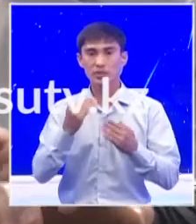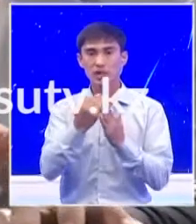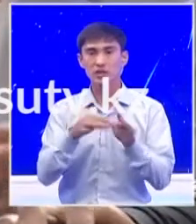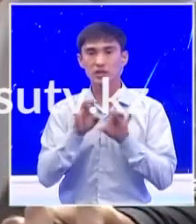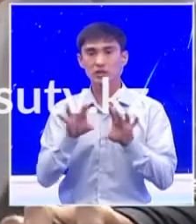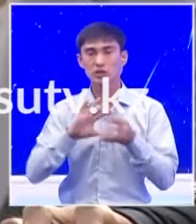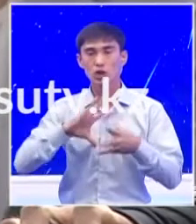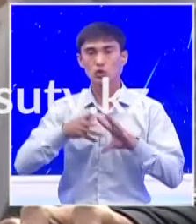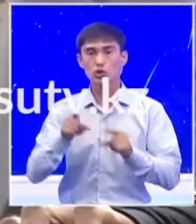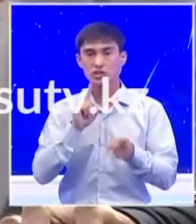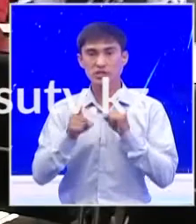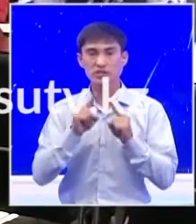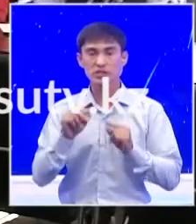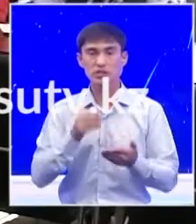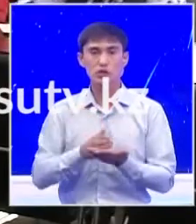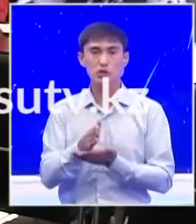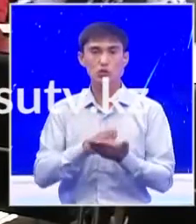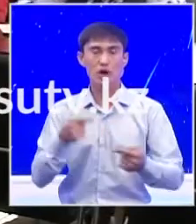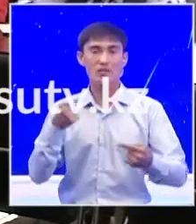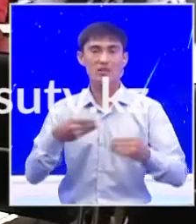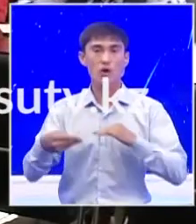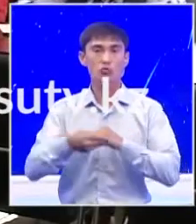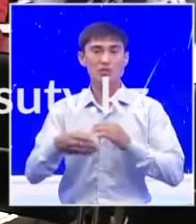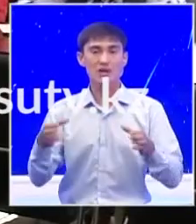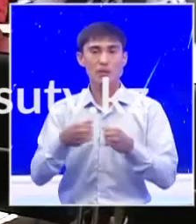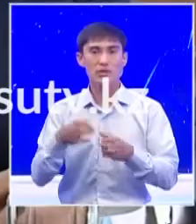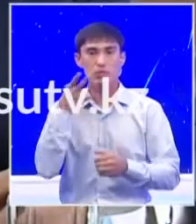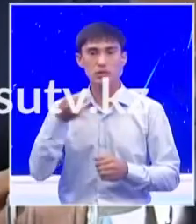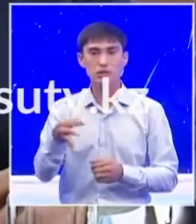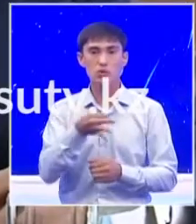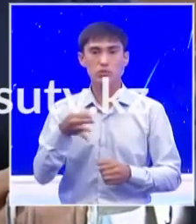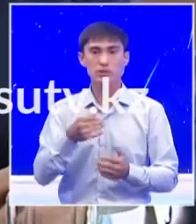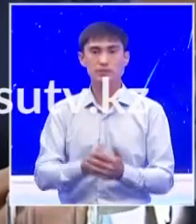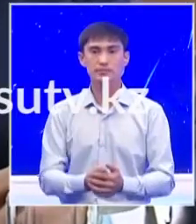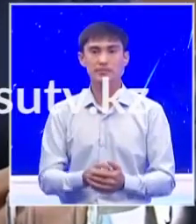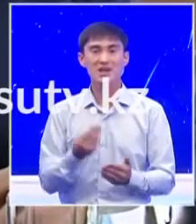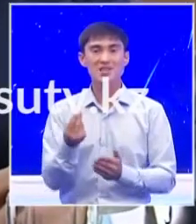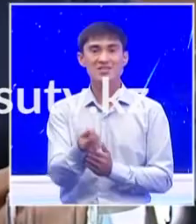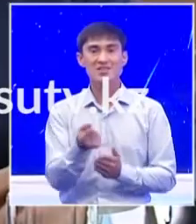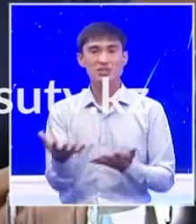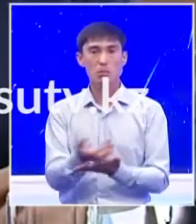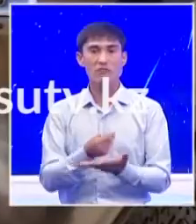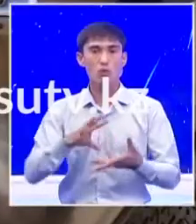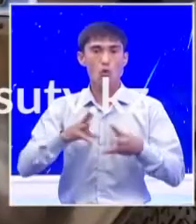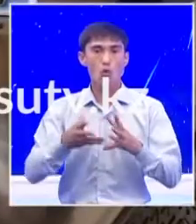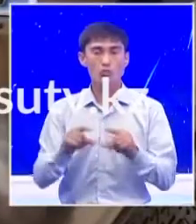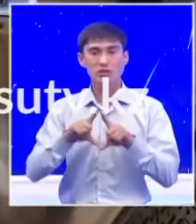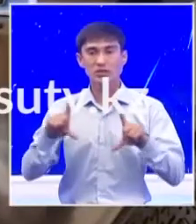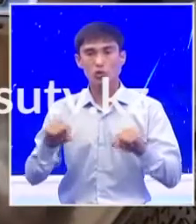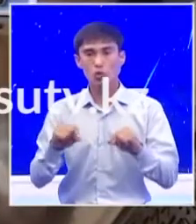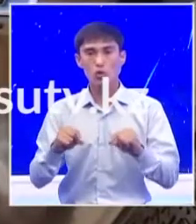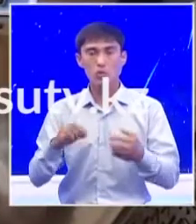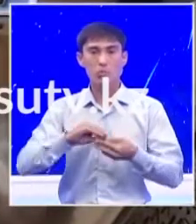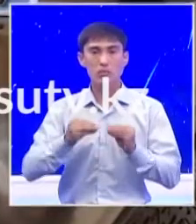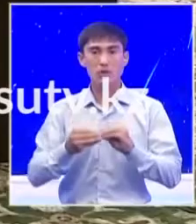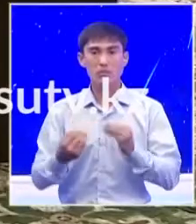в заключении совещания сотрудники антикоррупционного комитета по Алматинской области. Денежные поборы в общеобразовательных школах –